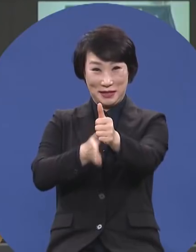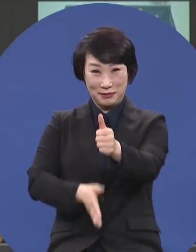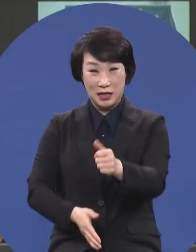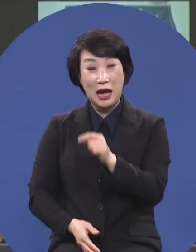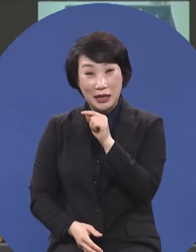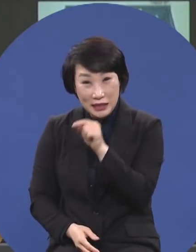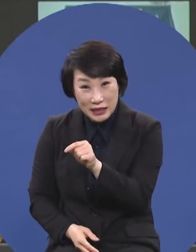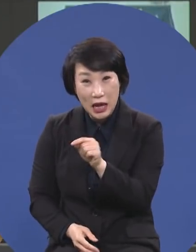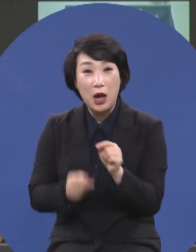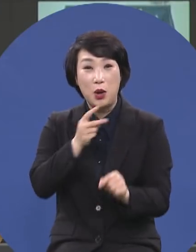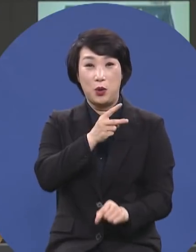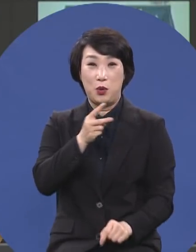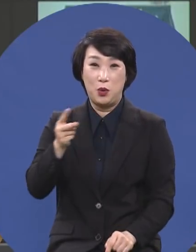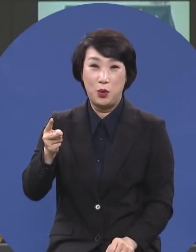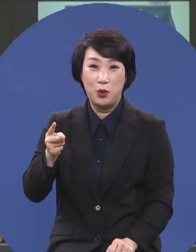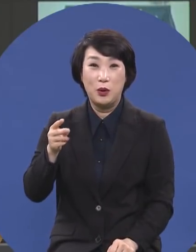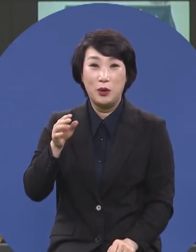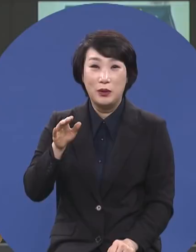이것이 곧